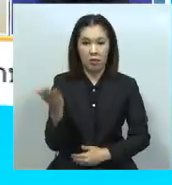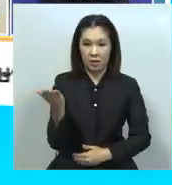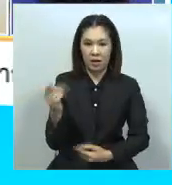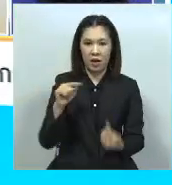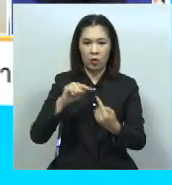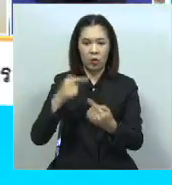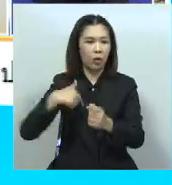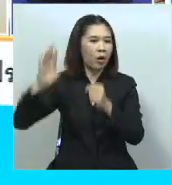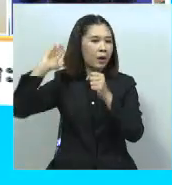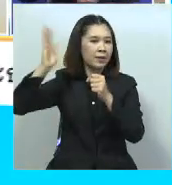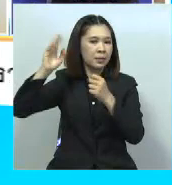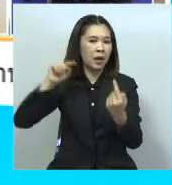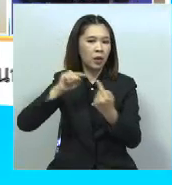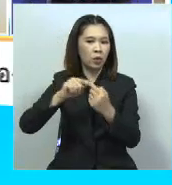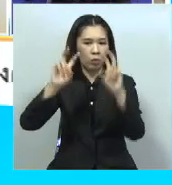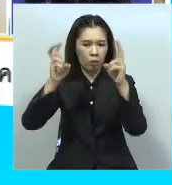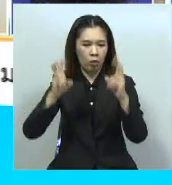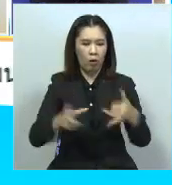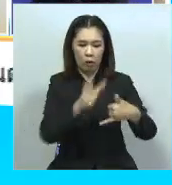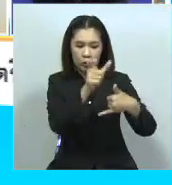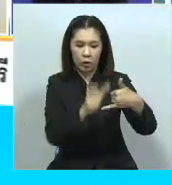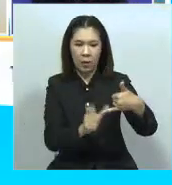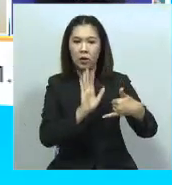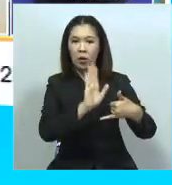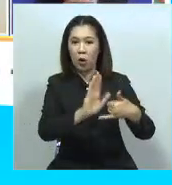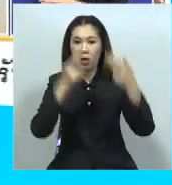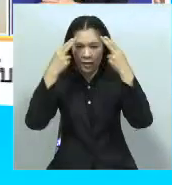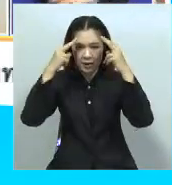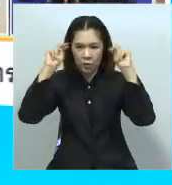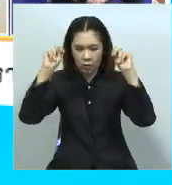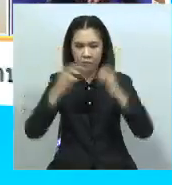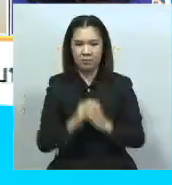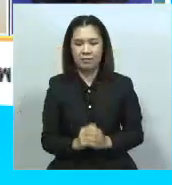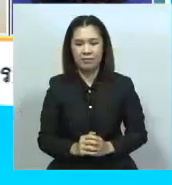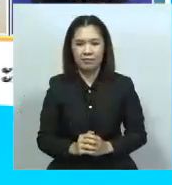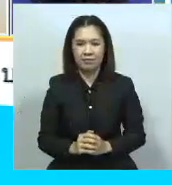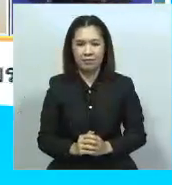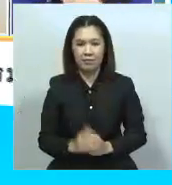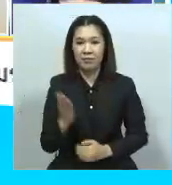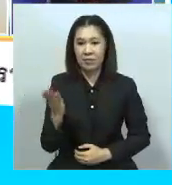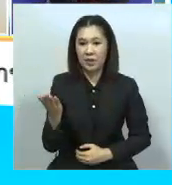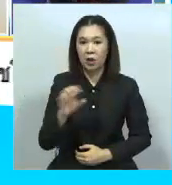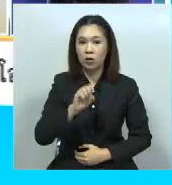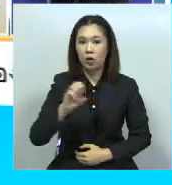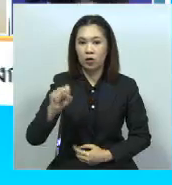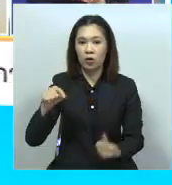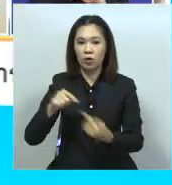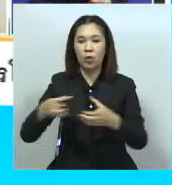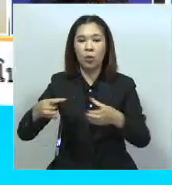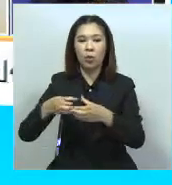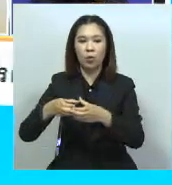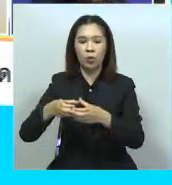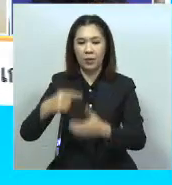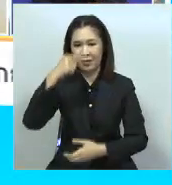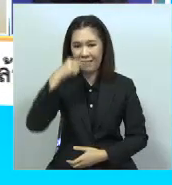อันการอภิปรายเรื่องของคุณสมบัตินะคะนายกรัฐมนตรีนั่นเองนะคะคุณขจิตถ่ายวิคมสสจากพรรคเพื่อไทยอย่างที่บอก